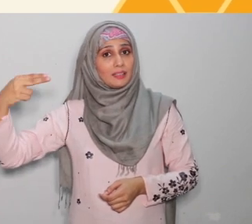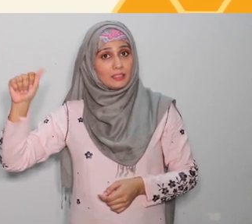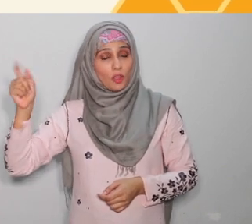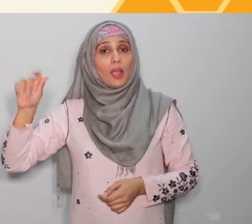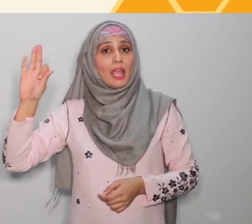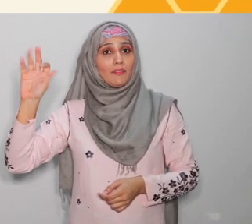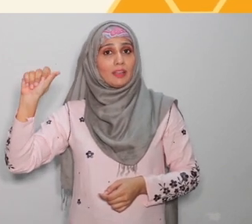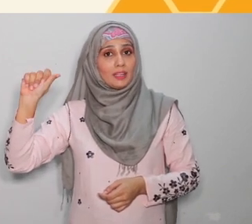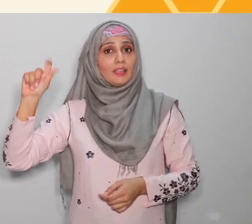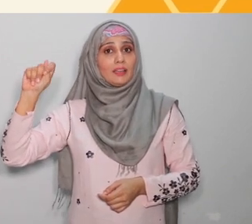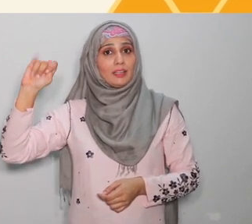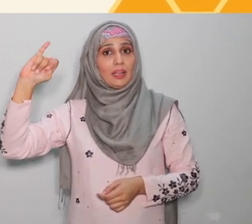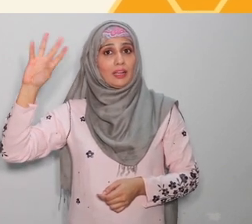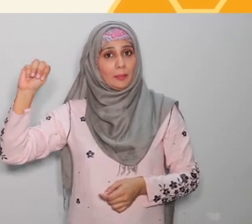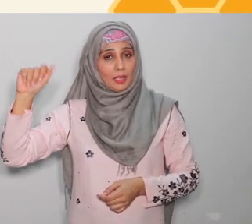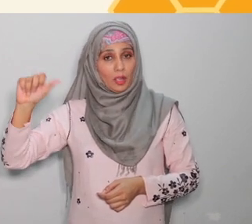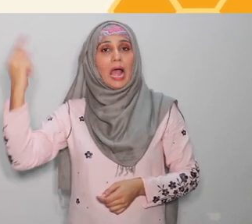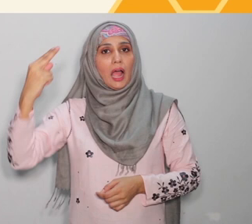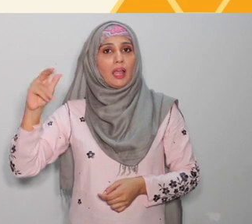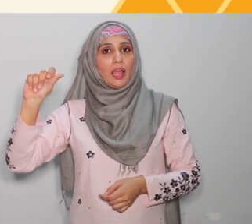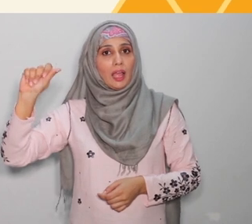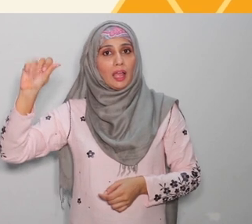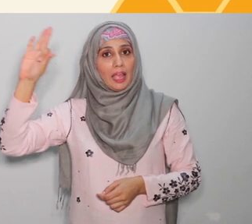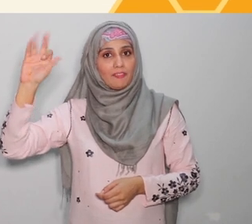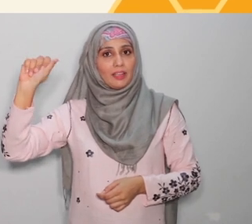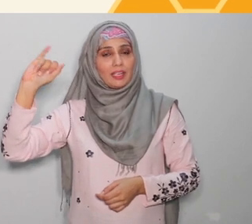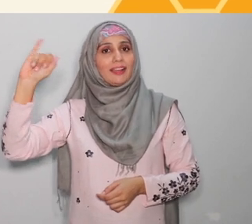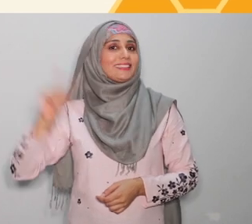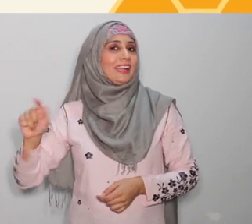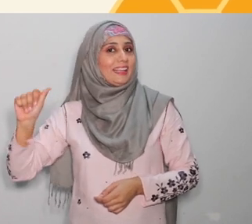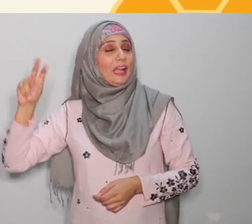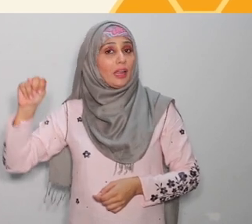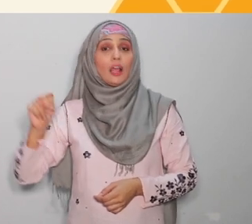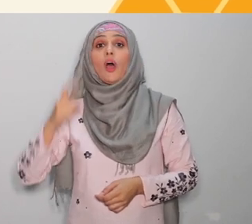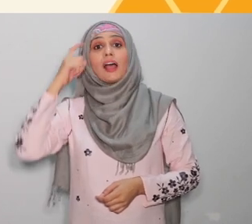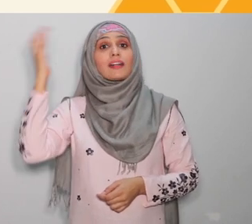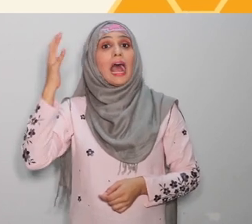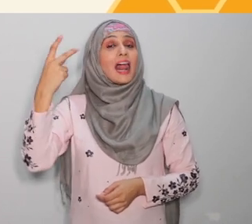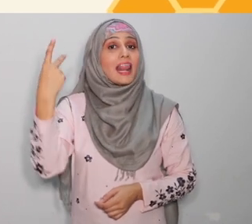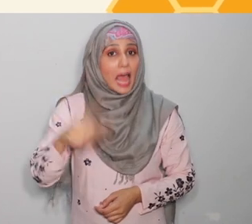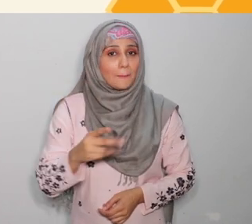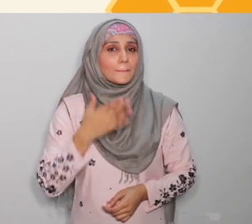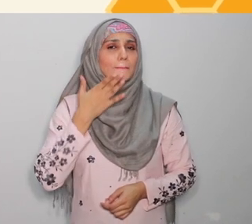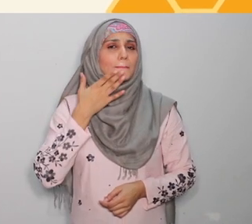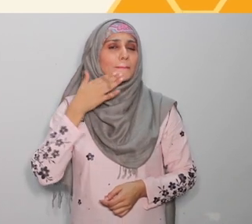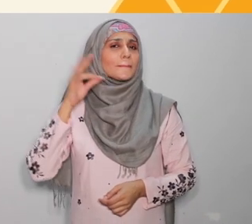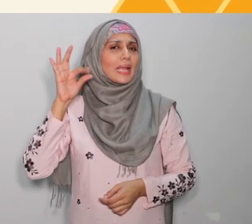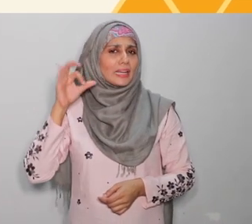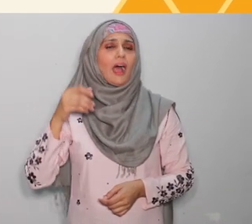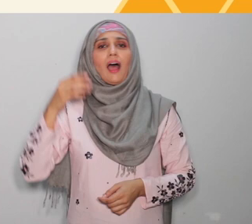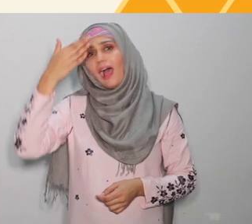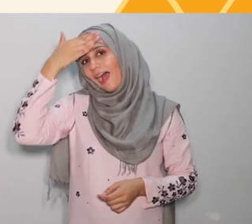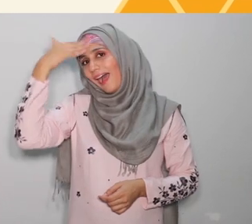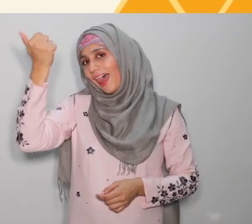आरएस और फातमा एहसास और मुसव्विर एहसान अहमद और आप अभी की कहानी का नाम है बी